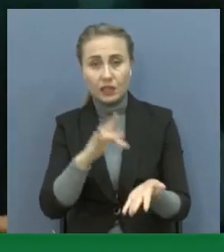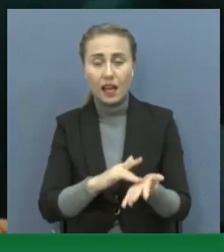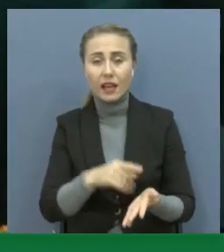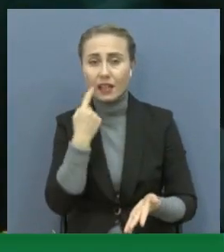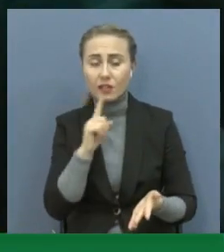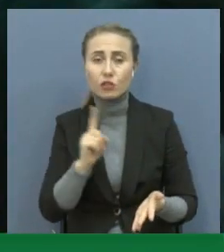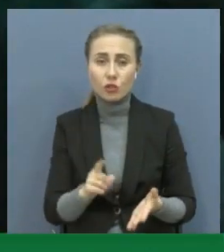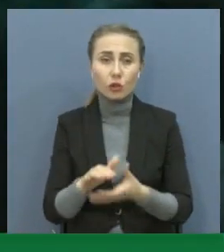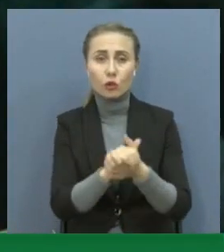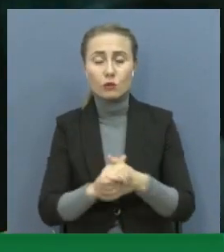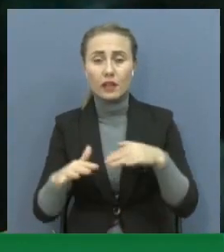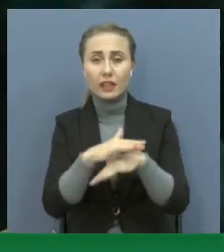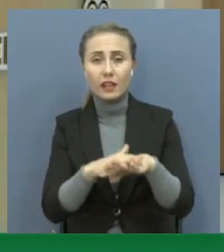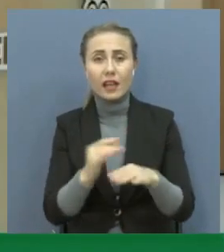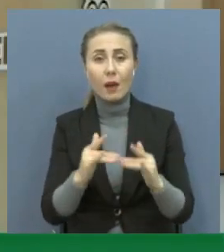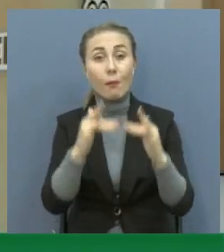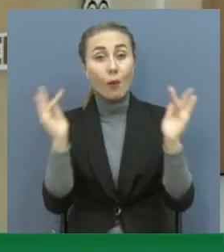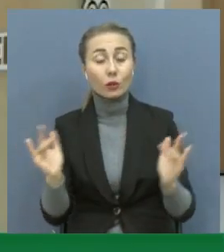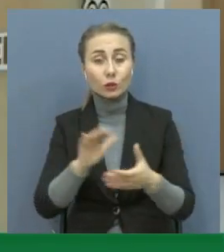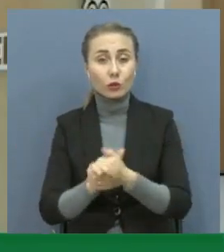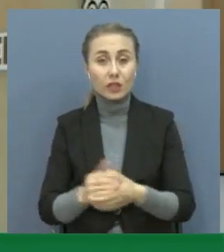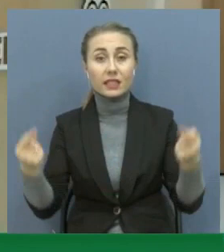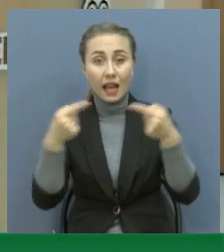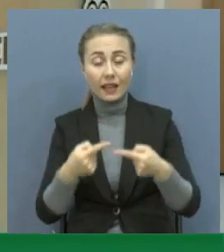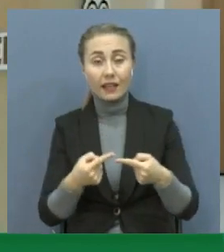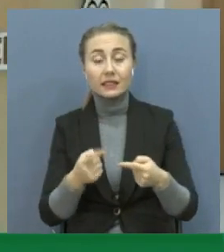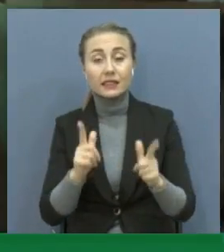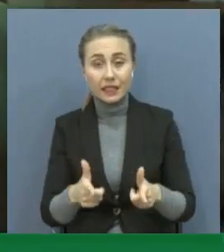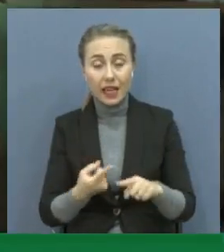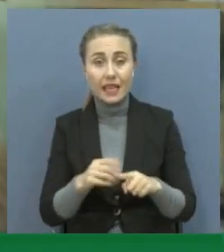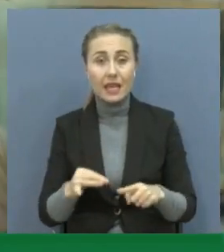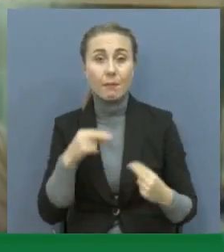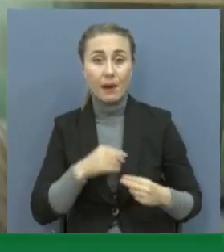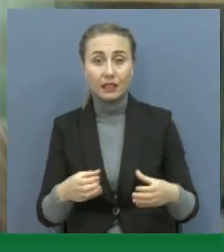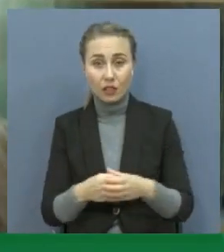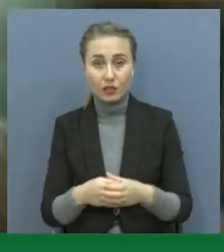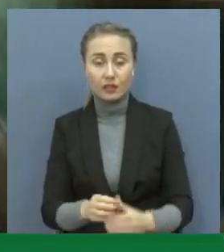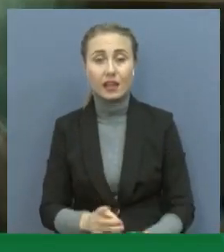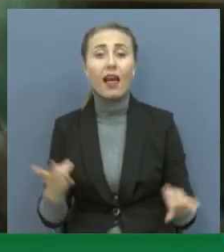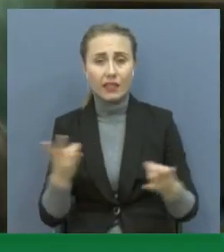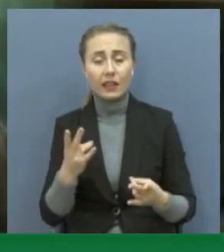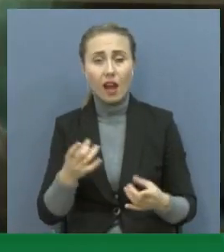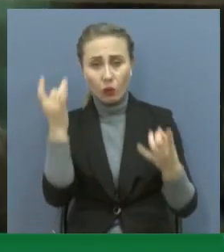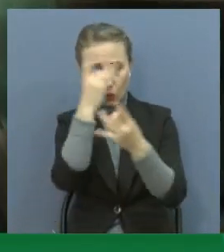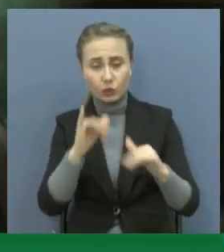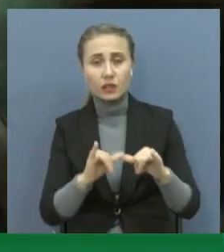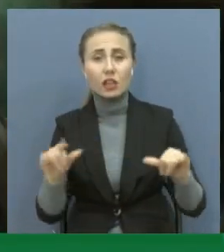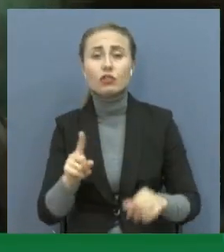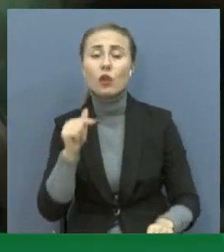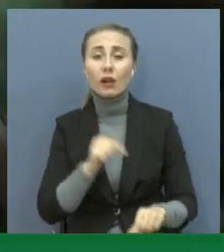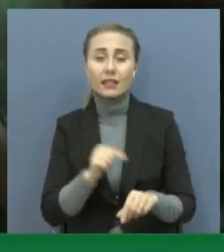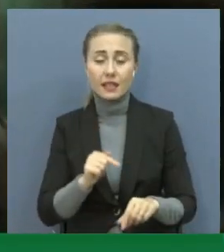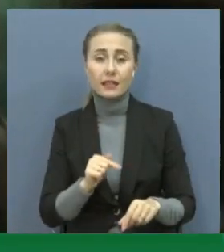дружба народов – своего рода мост дружбы, согласия и партнерства. Надо эту культуру развивать. А что